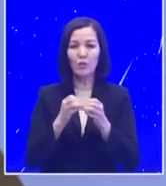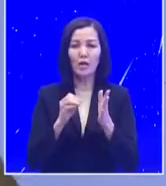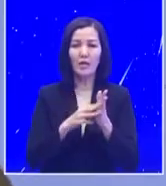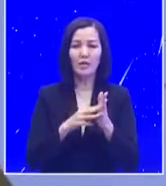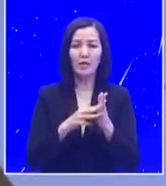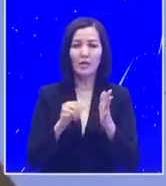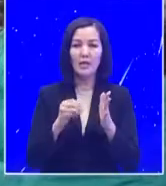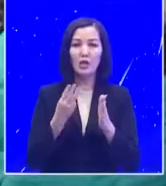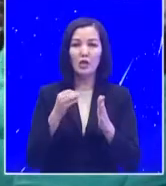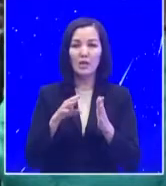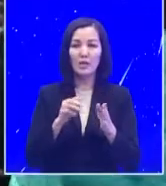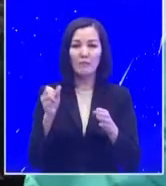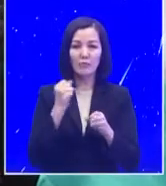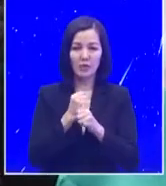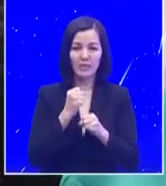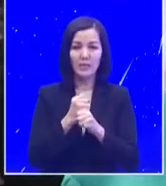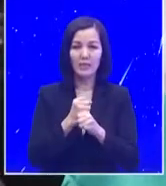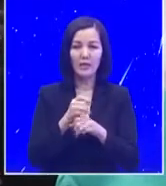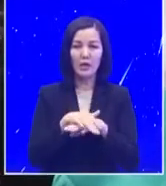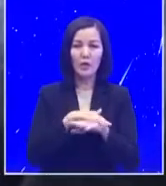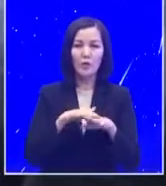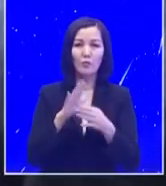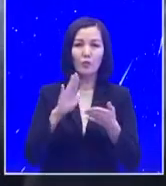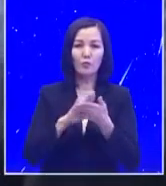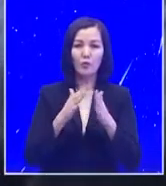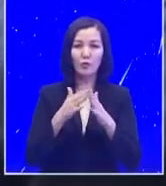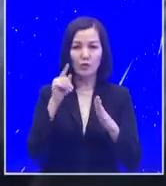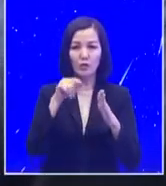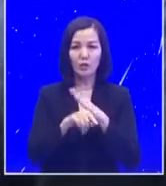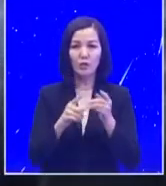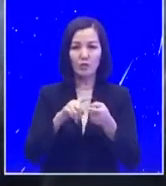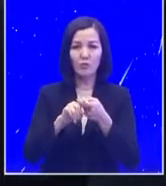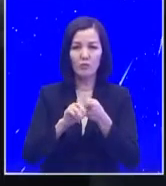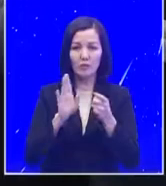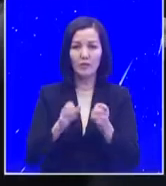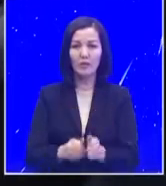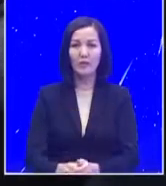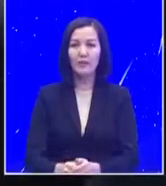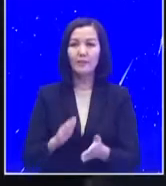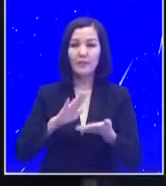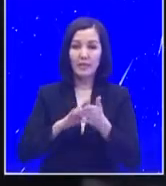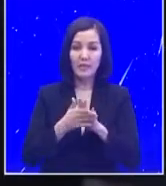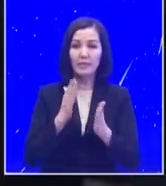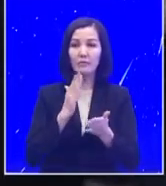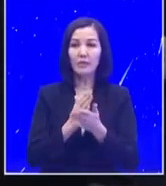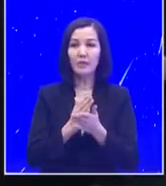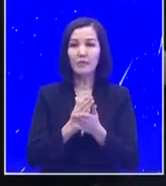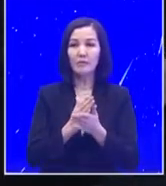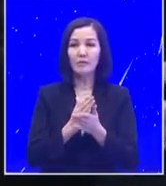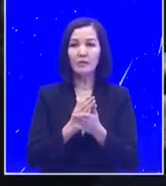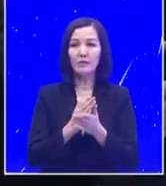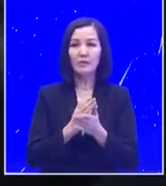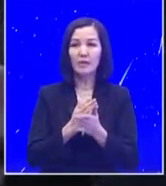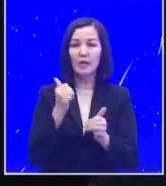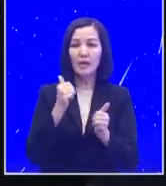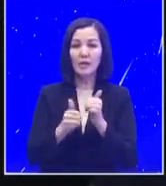жасалады. Толық біткен соң көптің келісімімен үйді-үйге тартылмақ. Құлармен келісіп атырмыз. Көше-көше болып, әргім бір тұрба